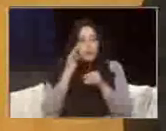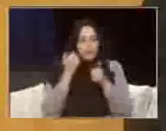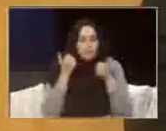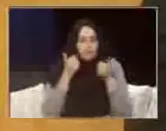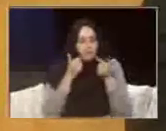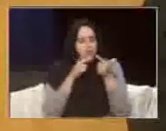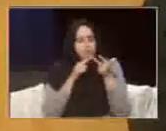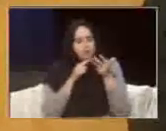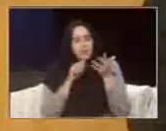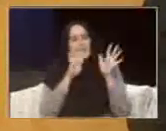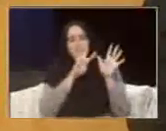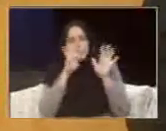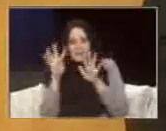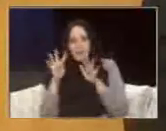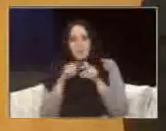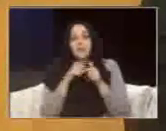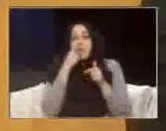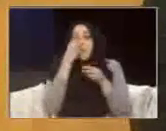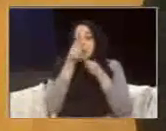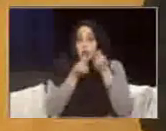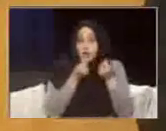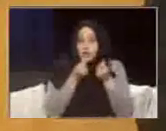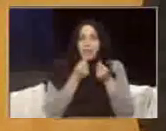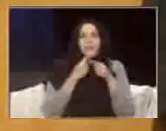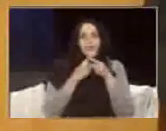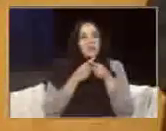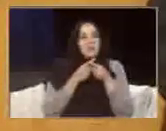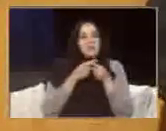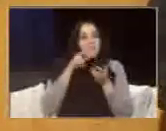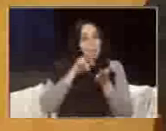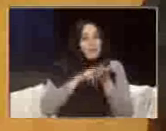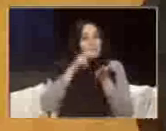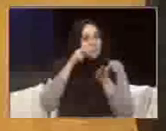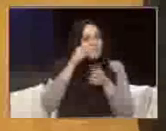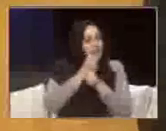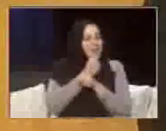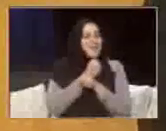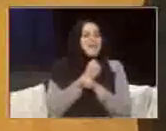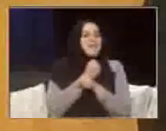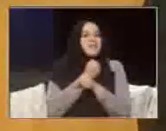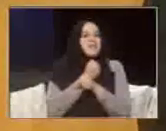عددا، ويحصيها معنا، ويحصيها اعتقادا وعملا.